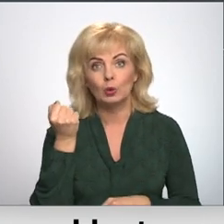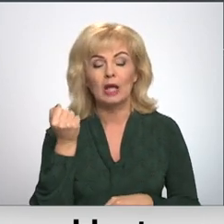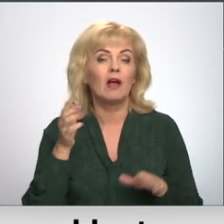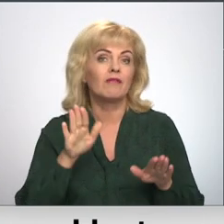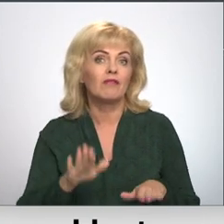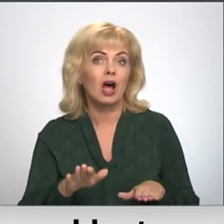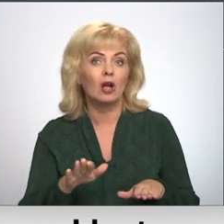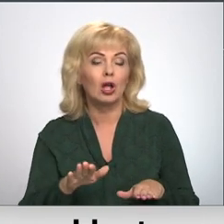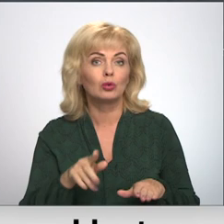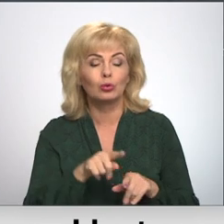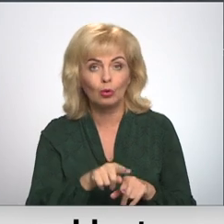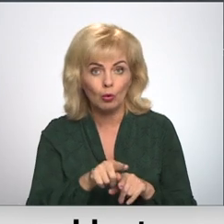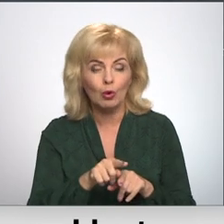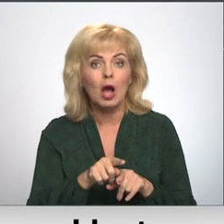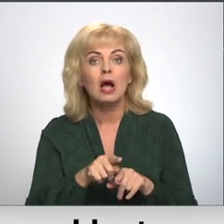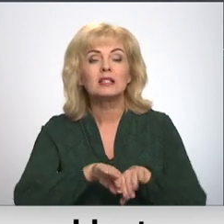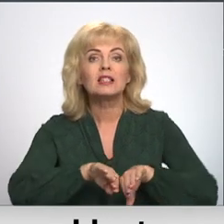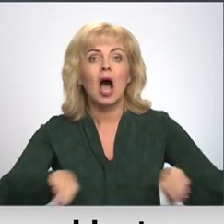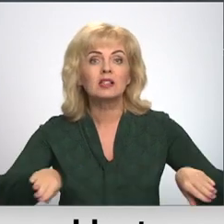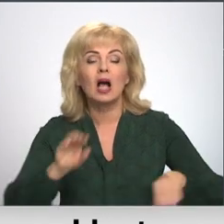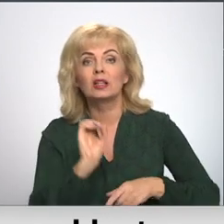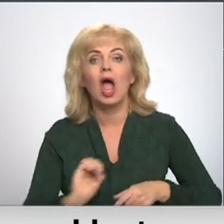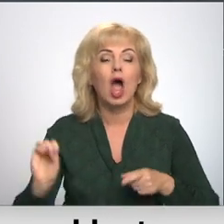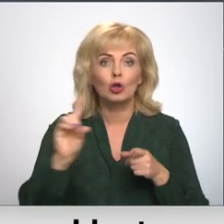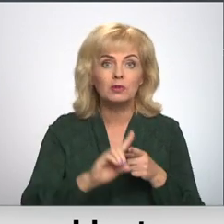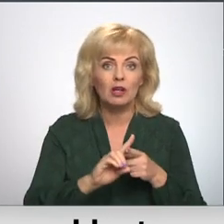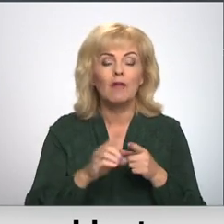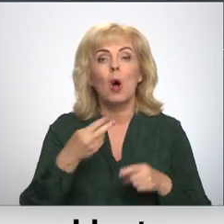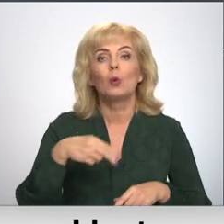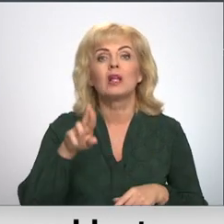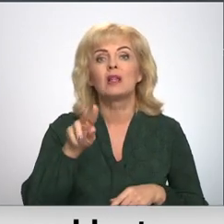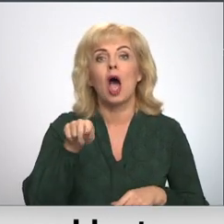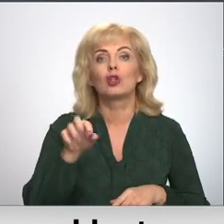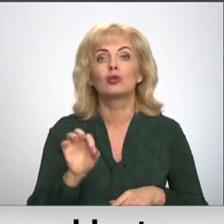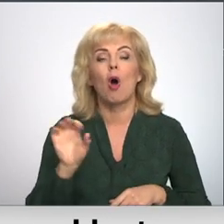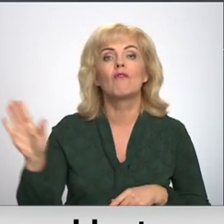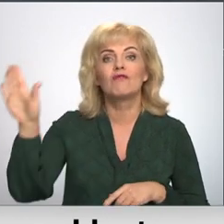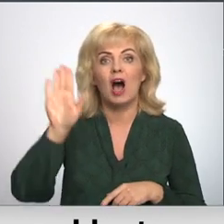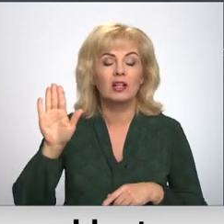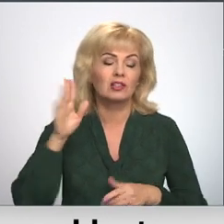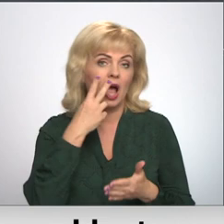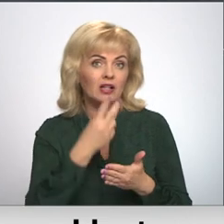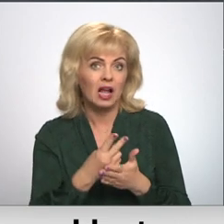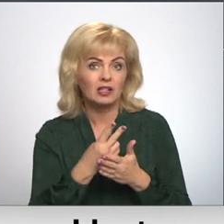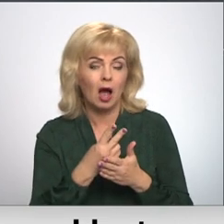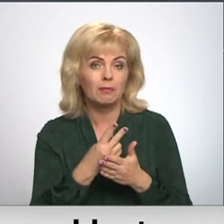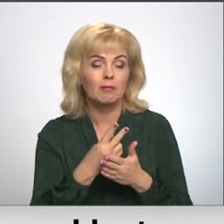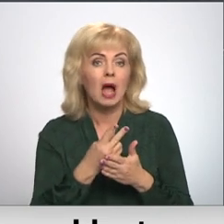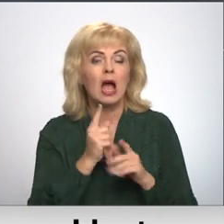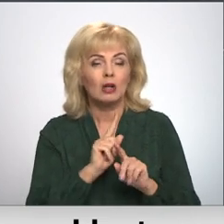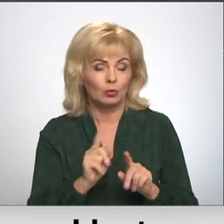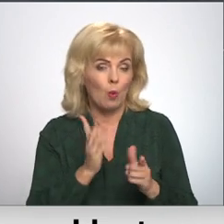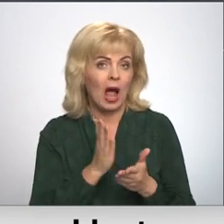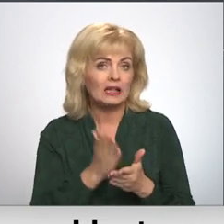varētu saskaldīt vai no Eiropas Savienības vai NATO valstis, mēs redzam, ka notiek gluži pretējais.